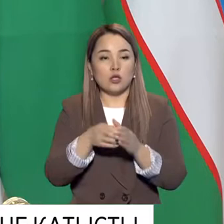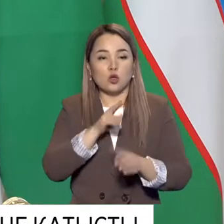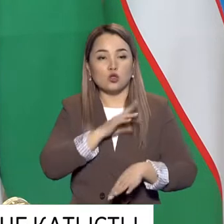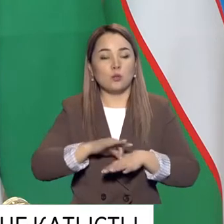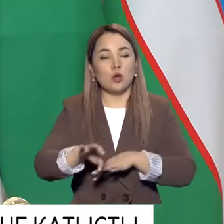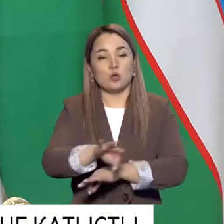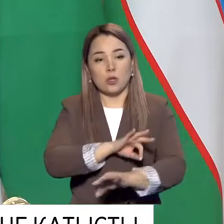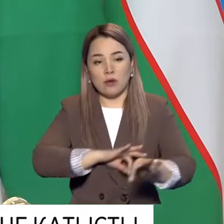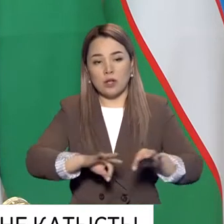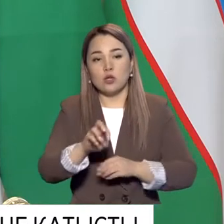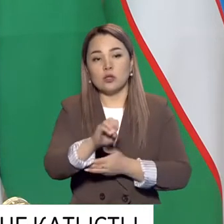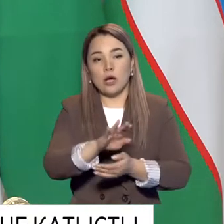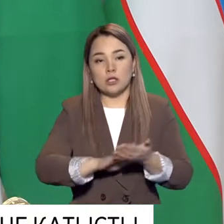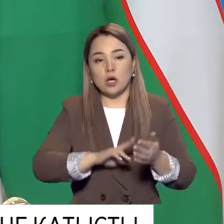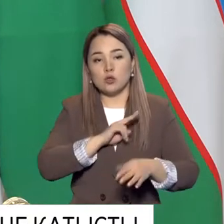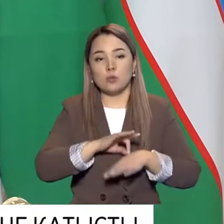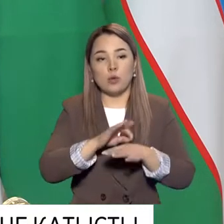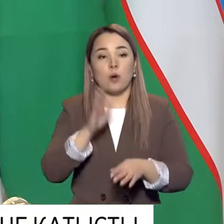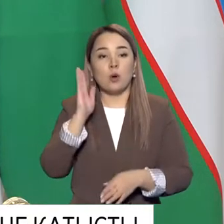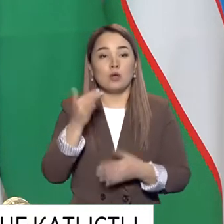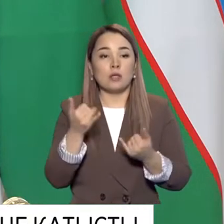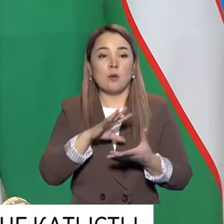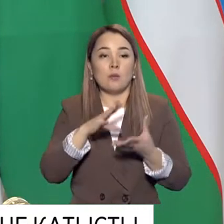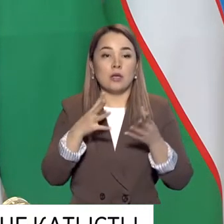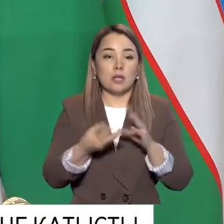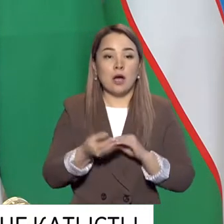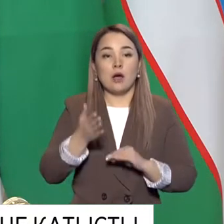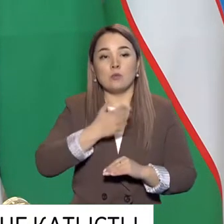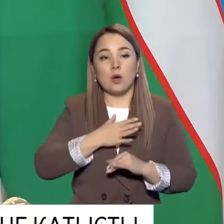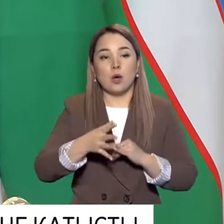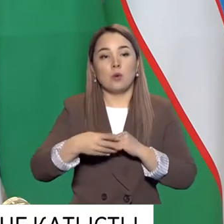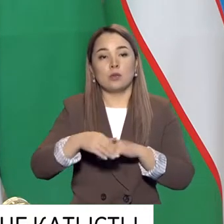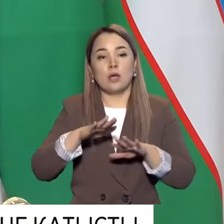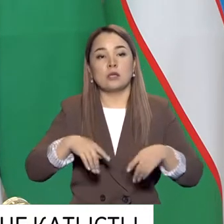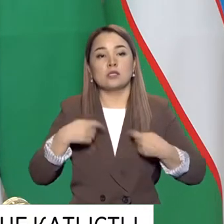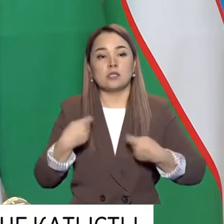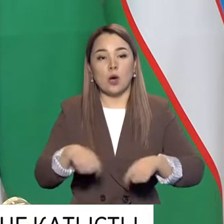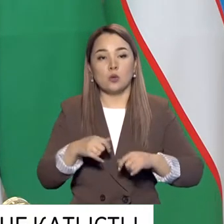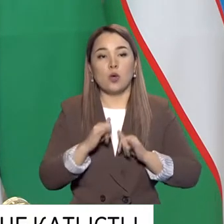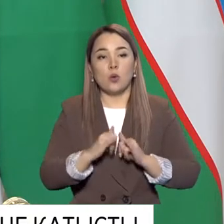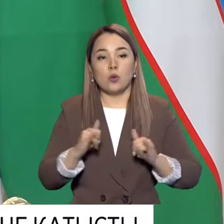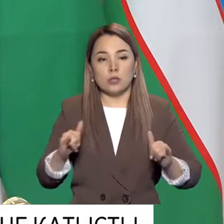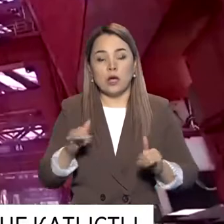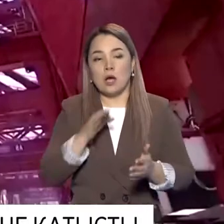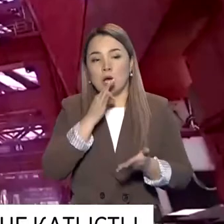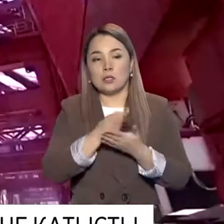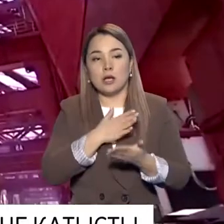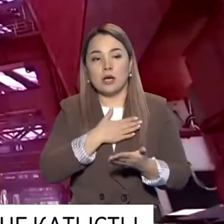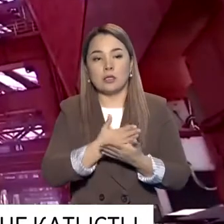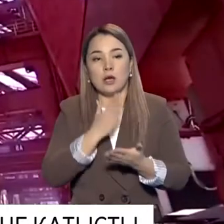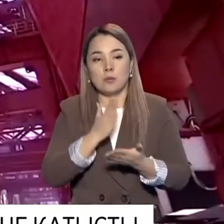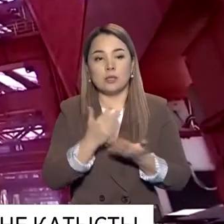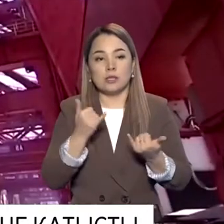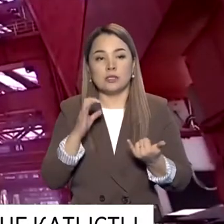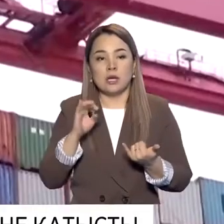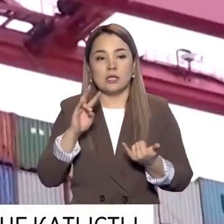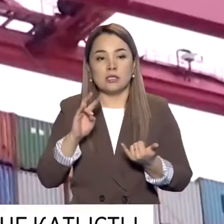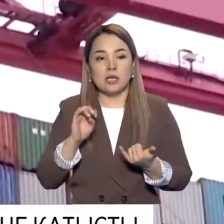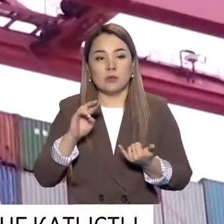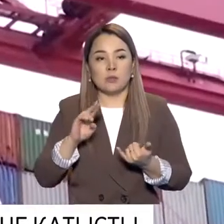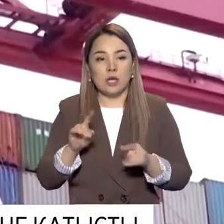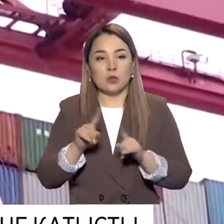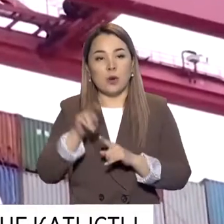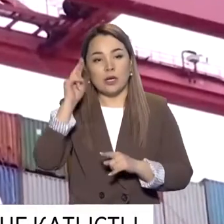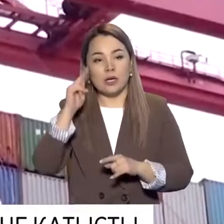инфрақұрылым құруды жалғастыра береміз. Осының бәрі біздің өңірішілік сауданың өсуіне ықпал етеді. Сезенбек Қытай мен Орталық Азия